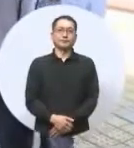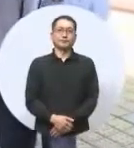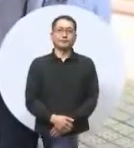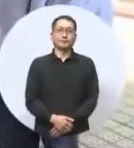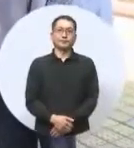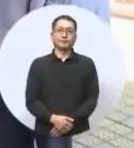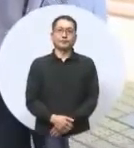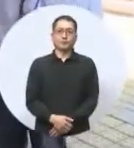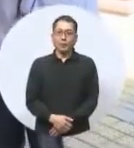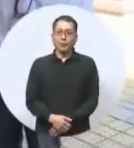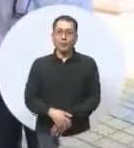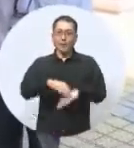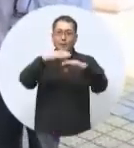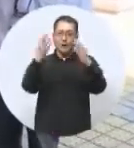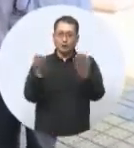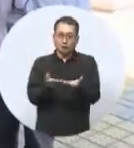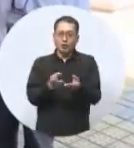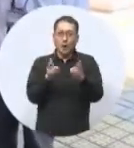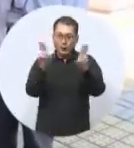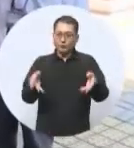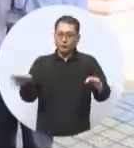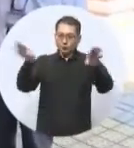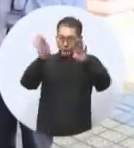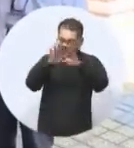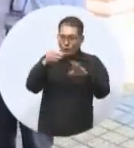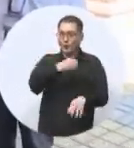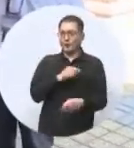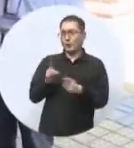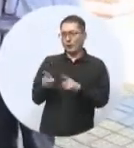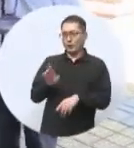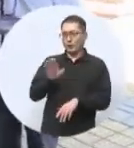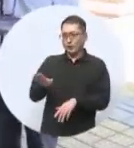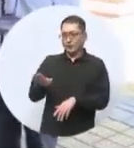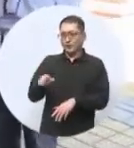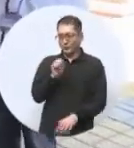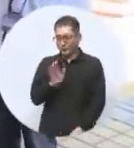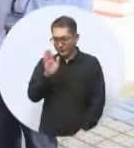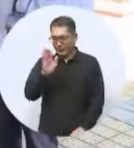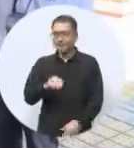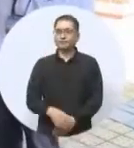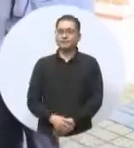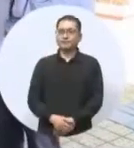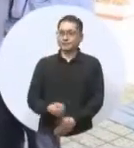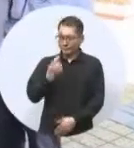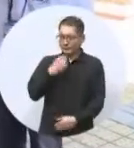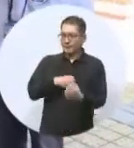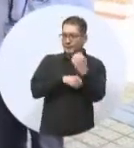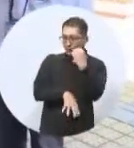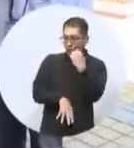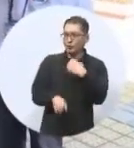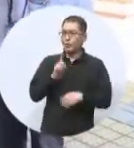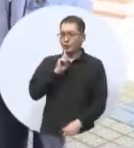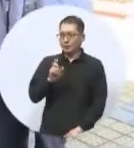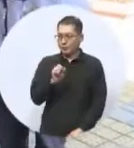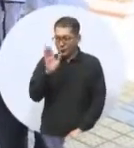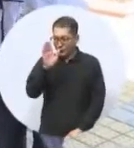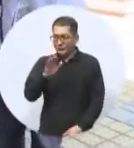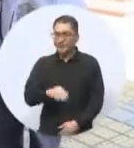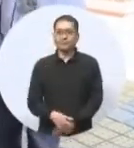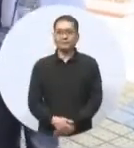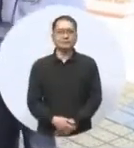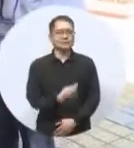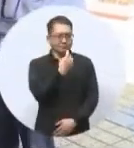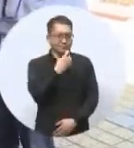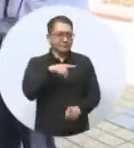ちは。 どうも、まるごと博物館の会の加藤です。今日は一つよろしくお願いいたします。 よろしくお願いします。 源と申します。よろしくお願いいたします